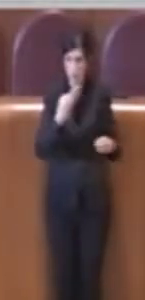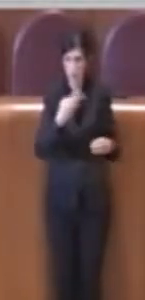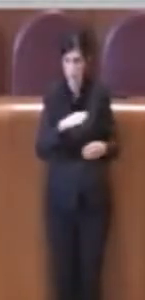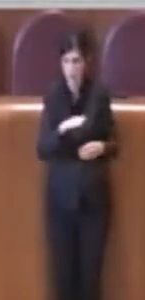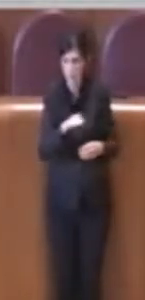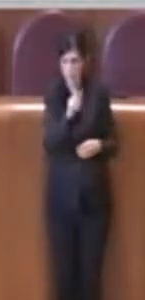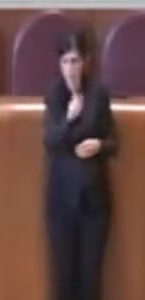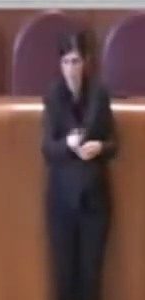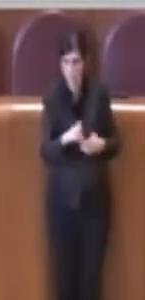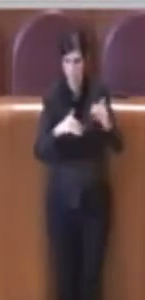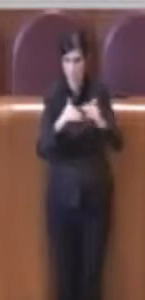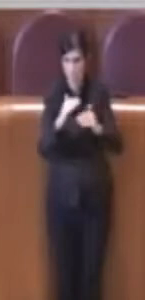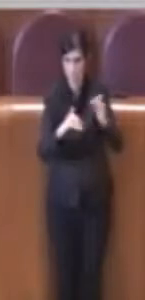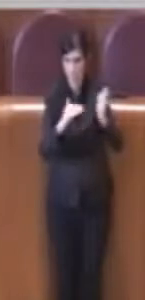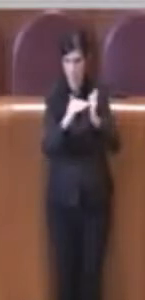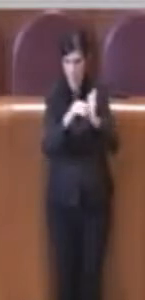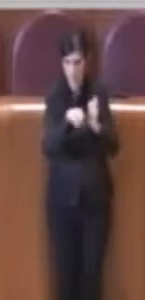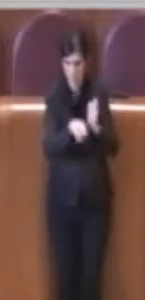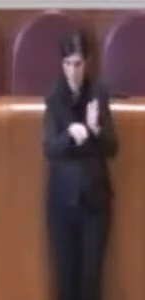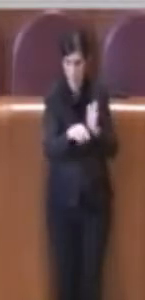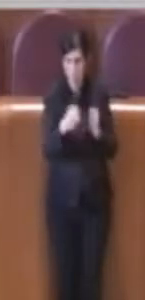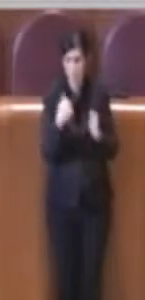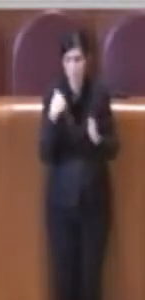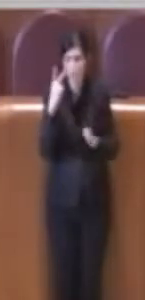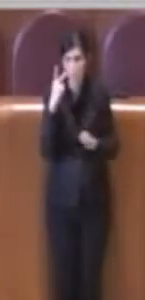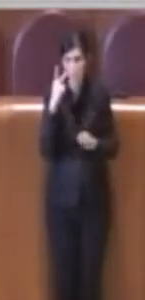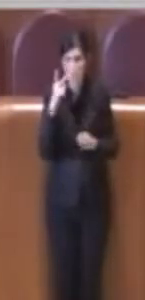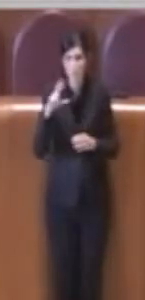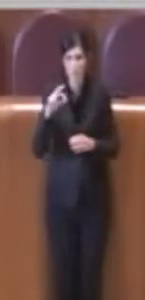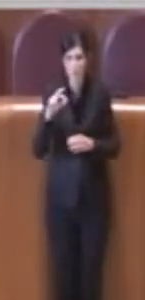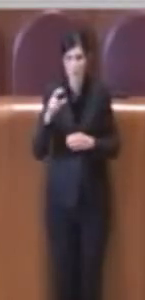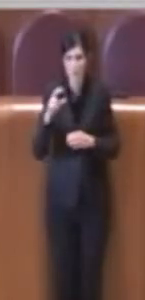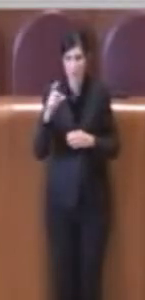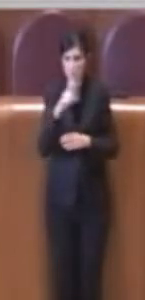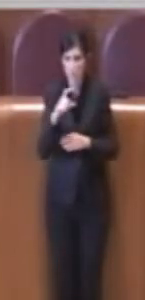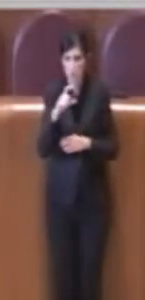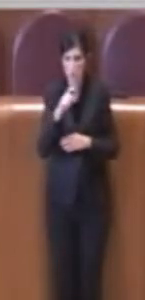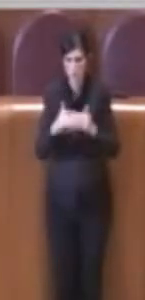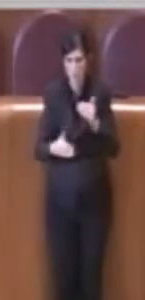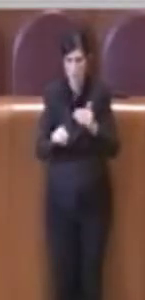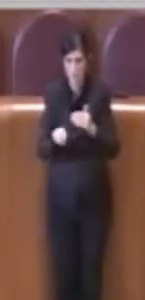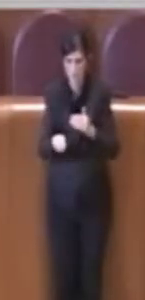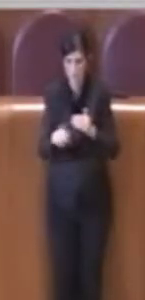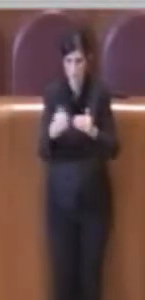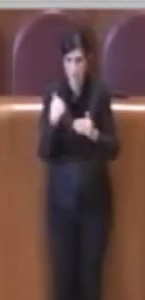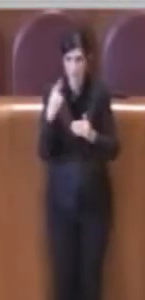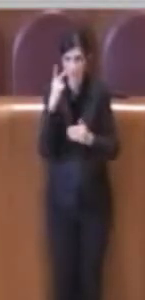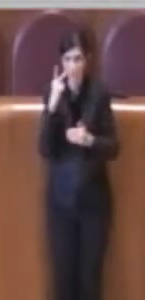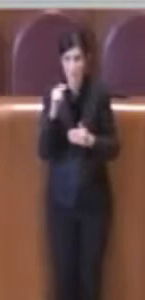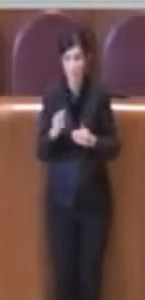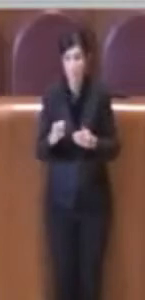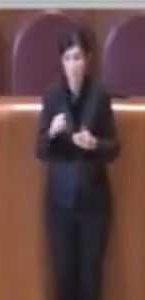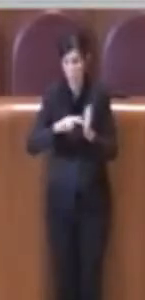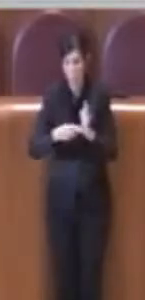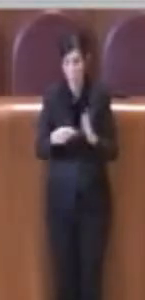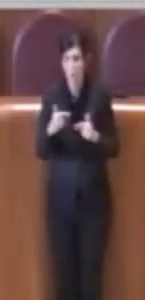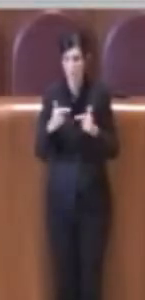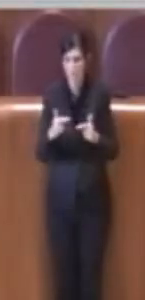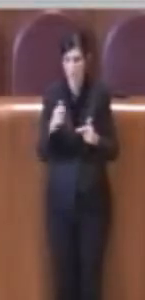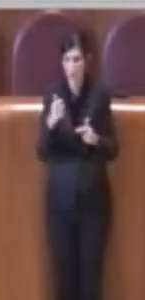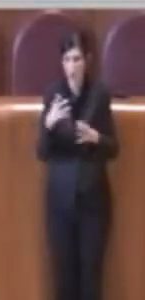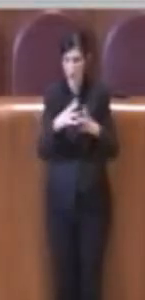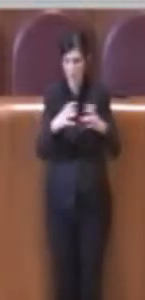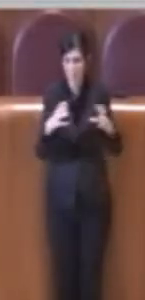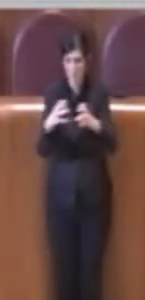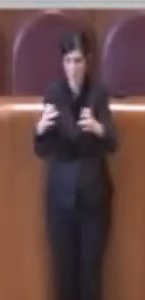pratiche in pochi giorni, purtroppo l'istruttoria qui prevista è di 30 giorni o più e questo molto spesso genera dei problemi poi per queste